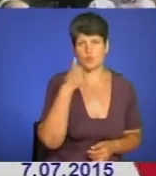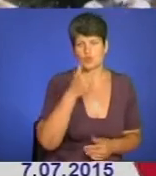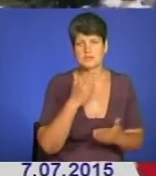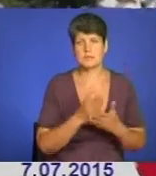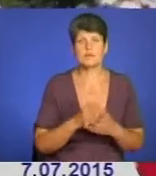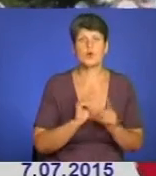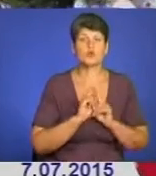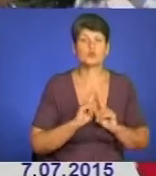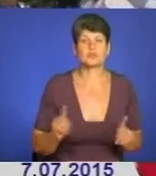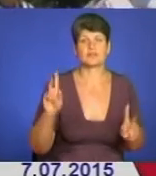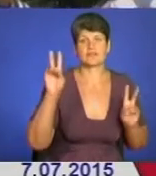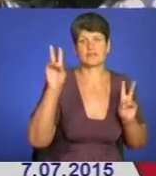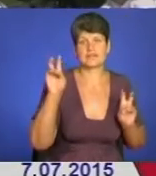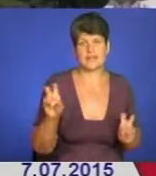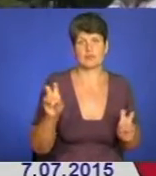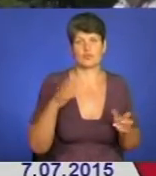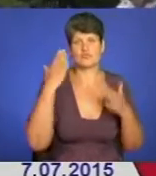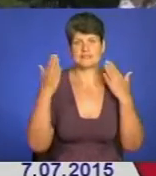особливу тематику веселих канікул з Богом,